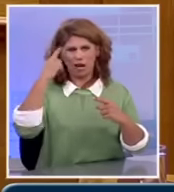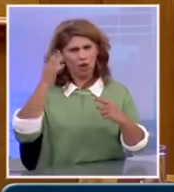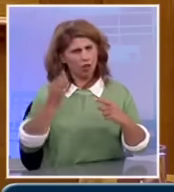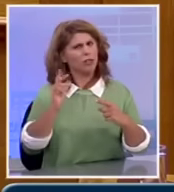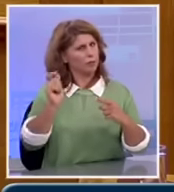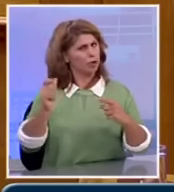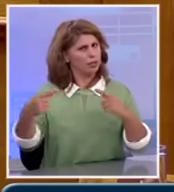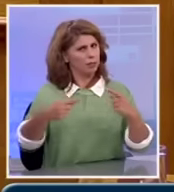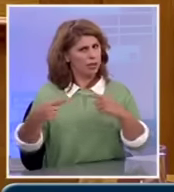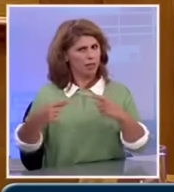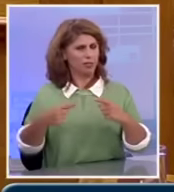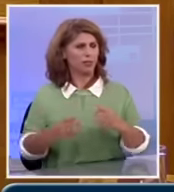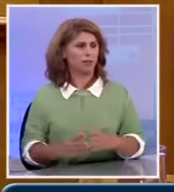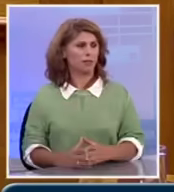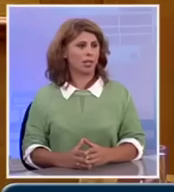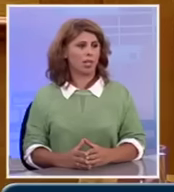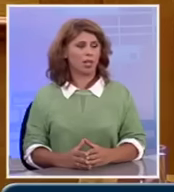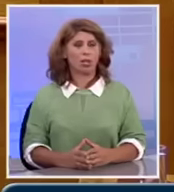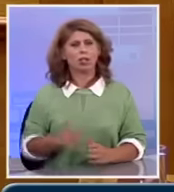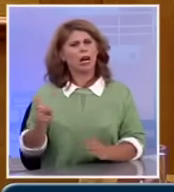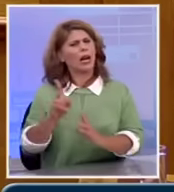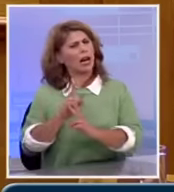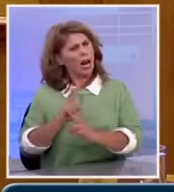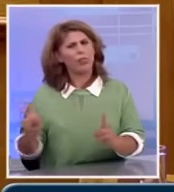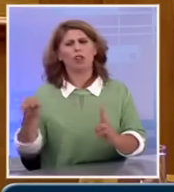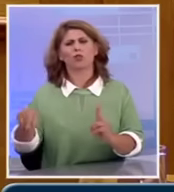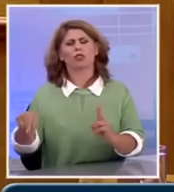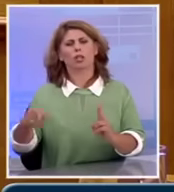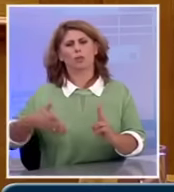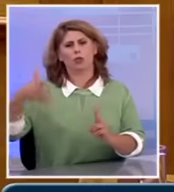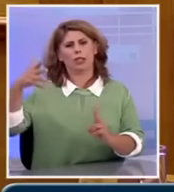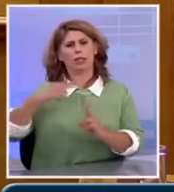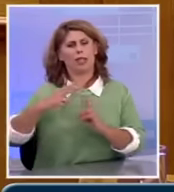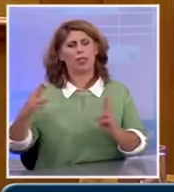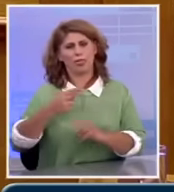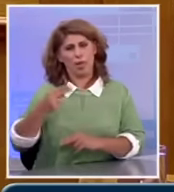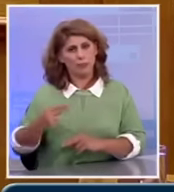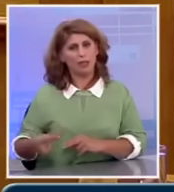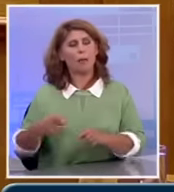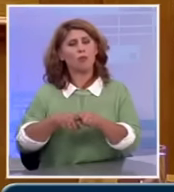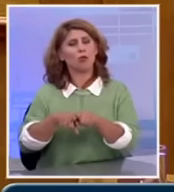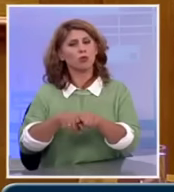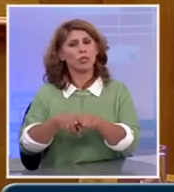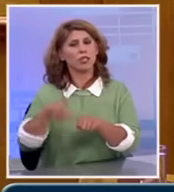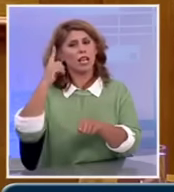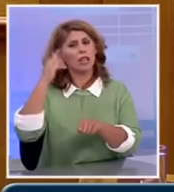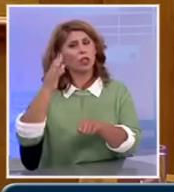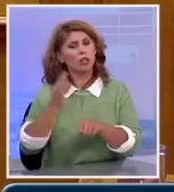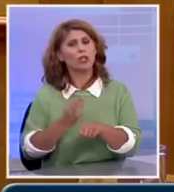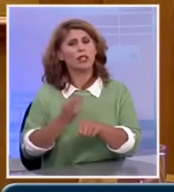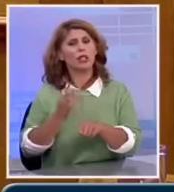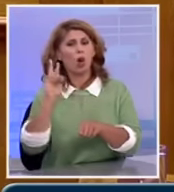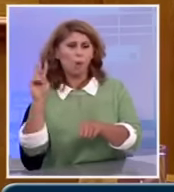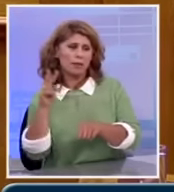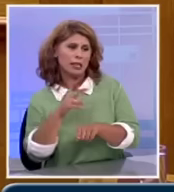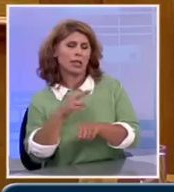και πολιτικής τόσο καθαρός ήτανε στα θέματα που αφορούν τις ιδεολογική την ιδεολογική